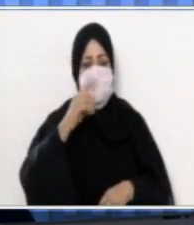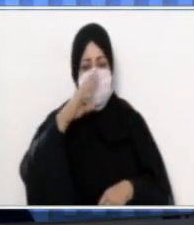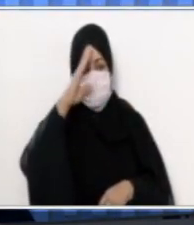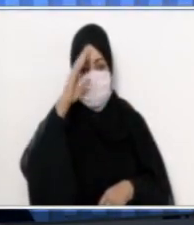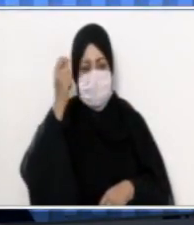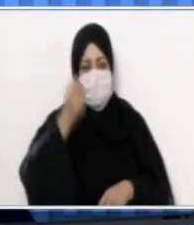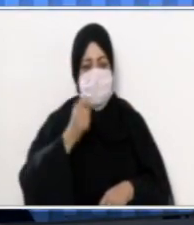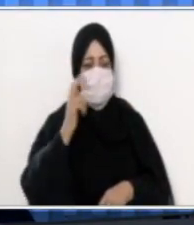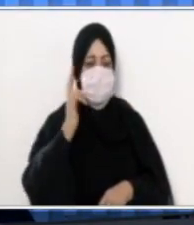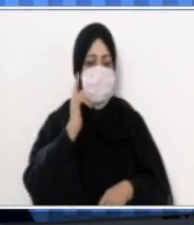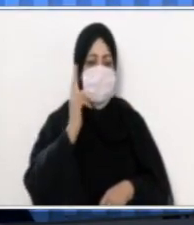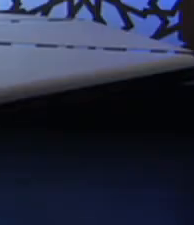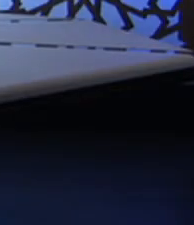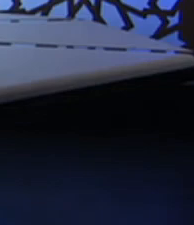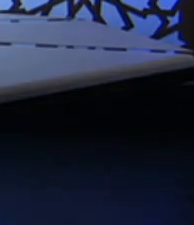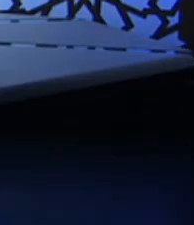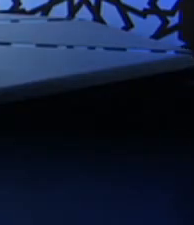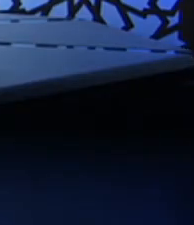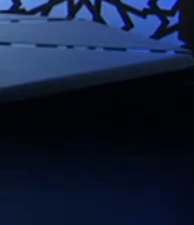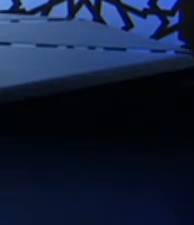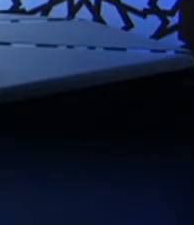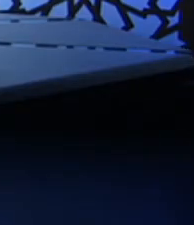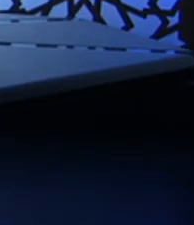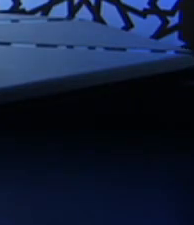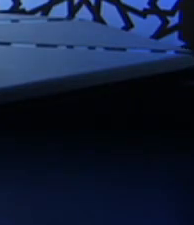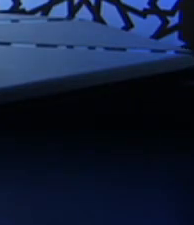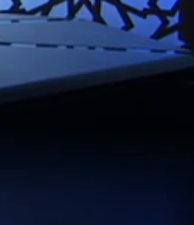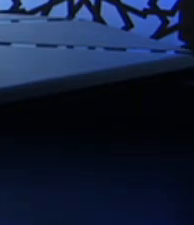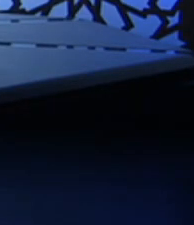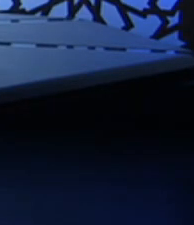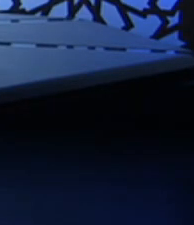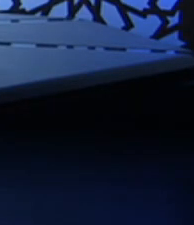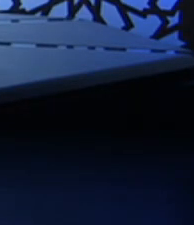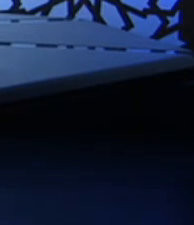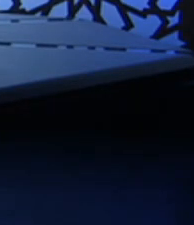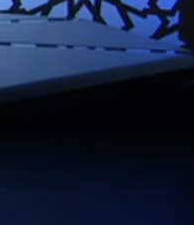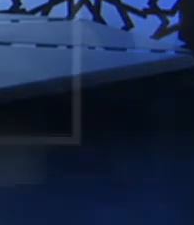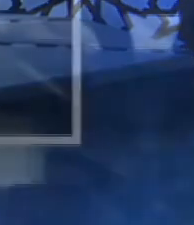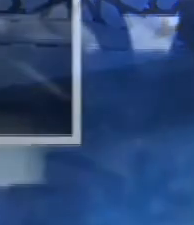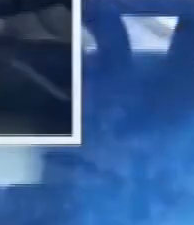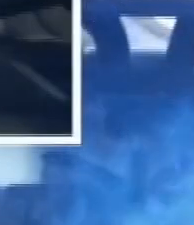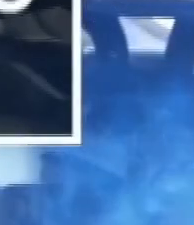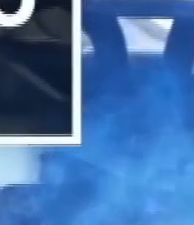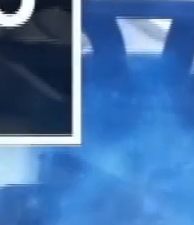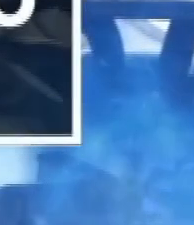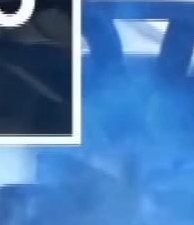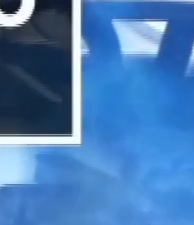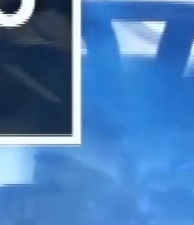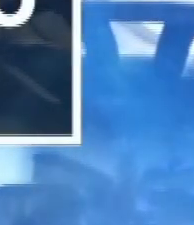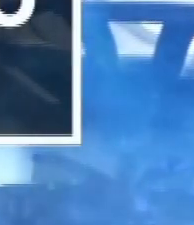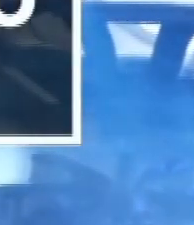مرابعنا ربيعا وكانت قبل مرأى العلم بورا، جزاهم